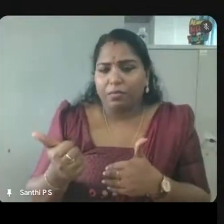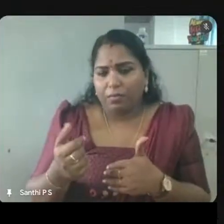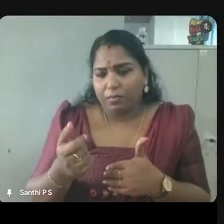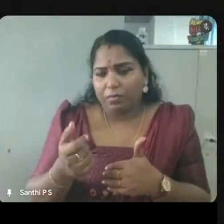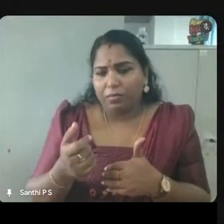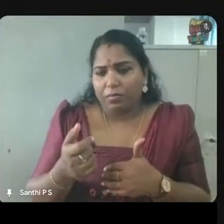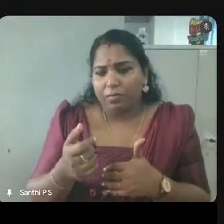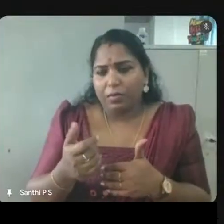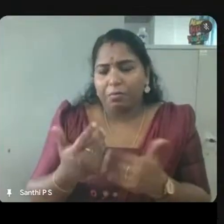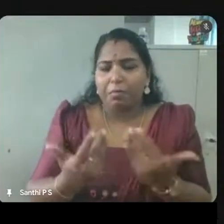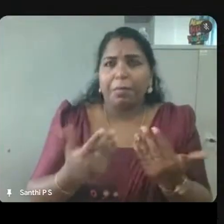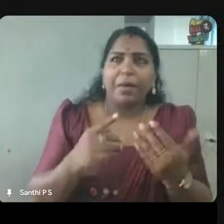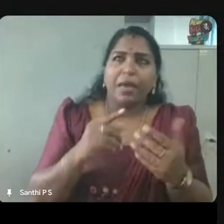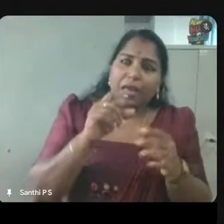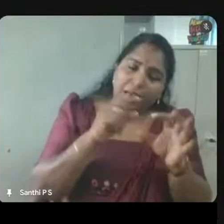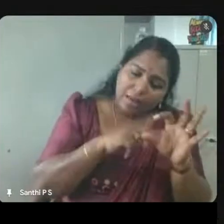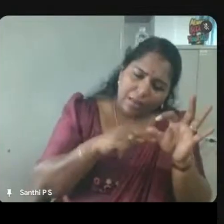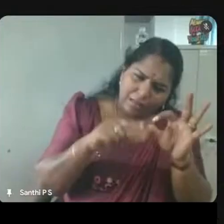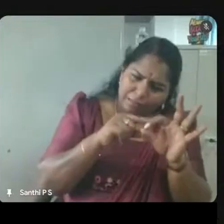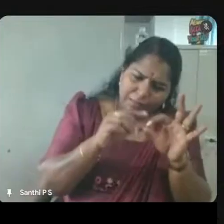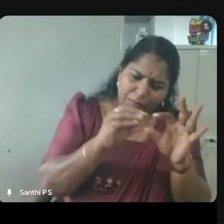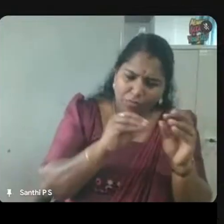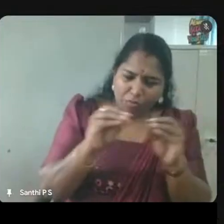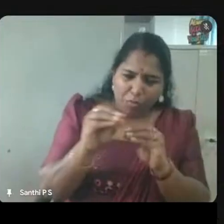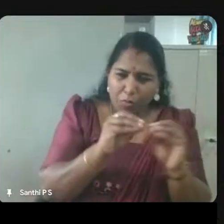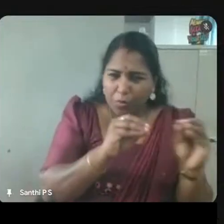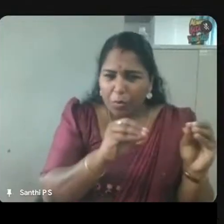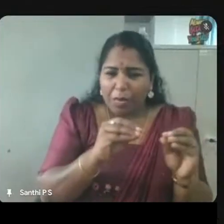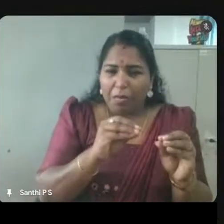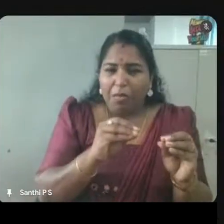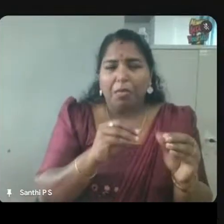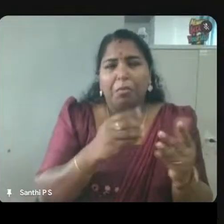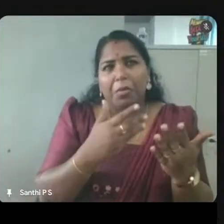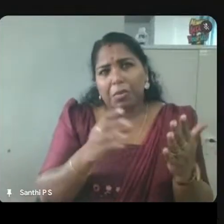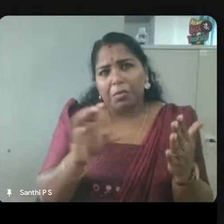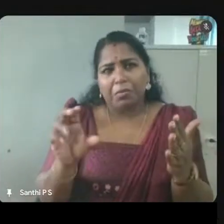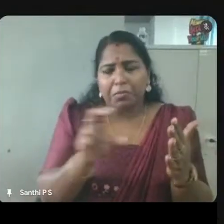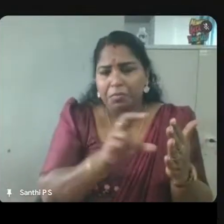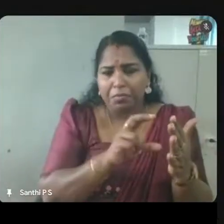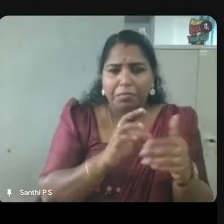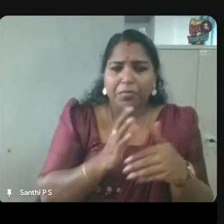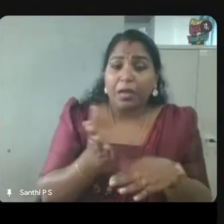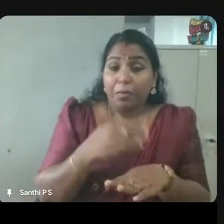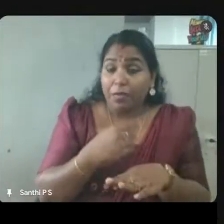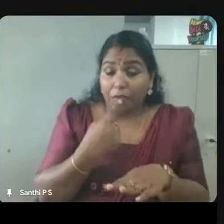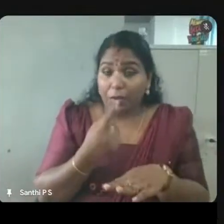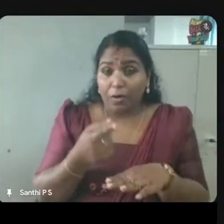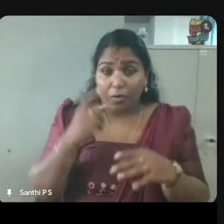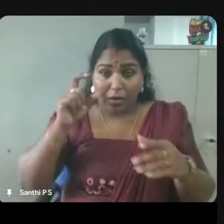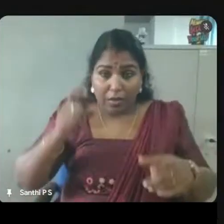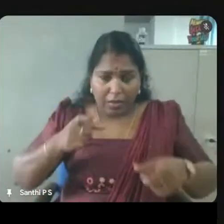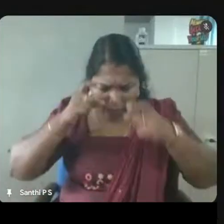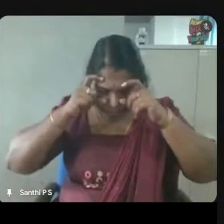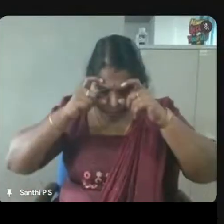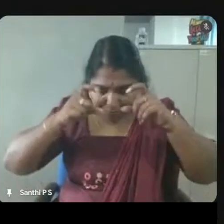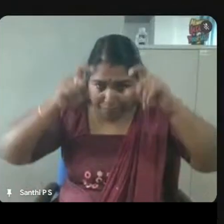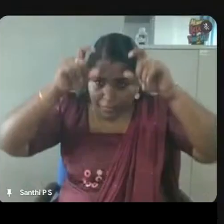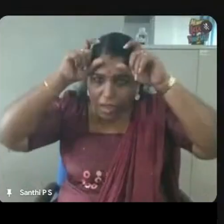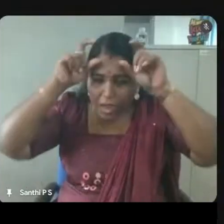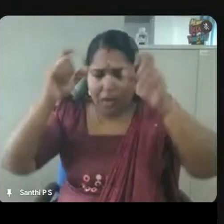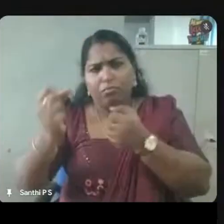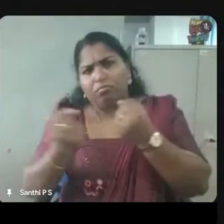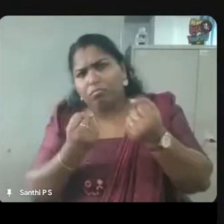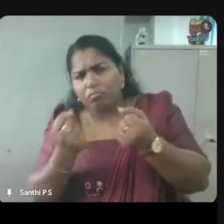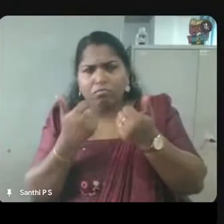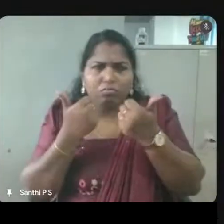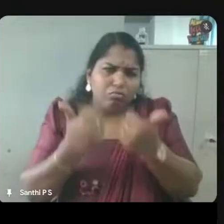മാറാം, അങ്ങനെയാണെങ്കിൽ നമുക്കത് തിരിച്ചെടുത്തിടേണ്ടി വരാം. പിന്നെ സാർ ഇപ്പൊ പറഞ്ഞല്ലോ സാറിന്റെ കണ്ണാടി വെക്കാതെയാണ് സാറിന് കുറച്ചുകൂടെ ബെറ്റർ ആണ്. അത്